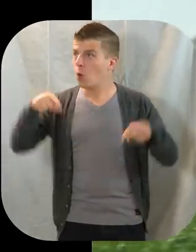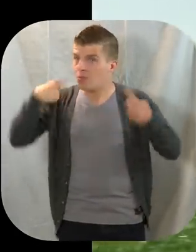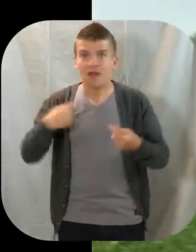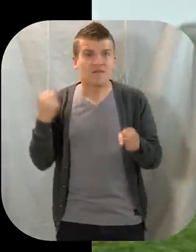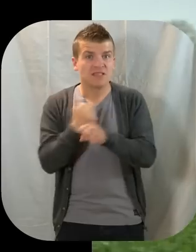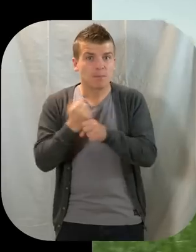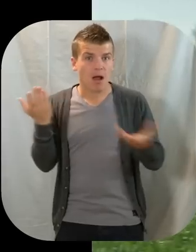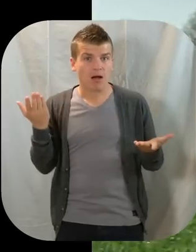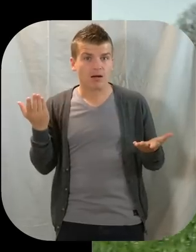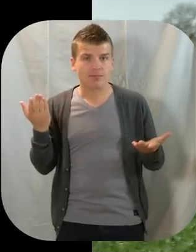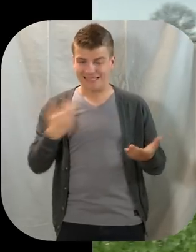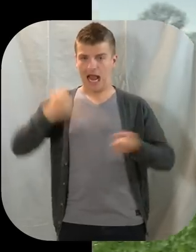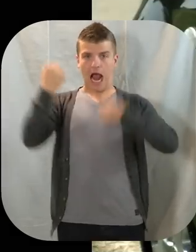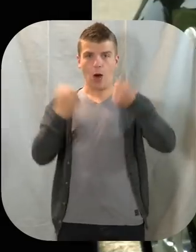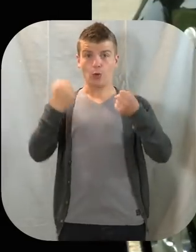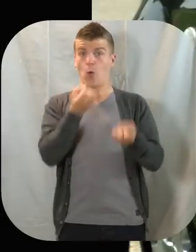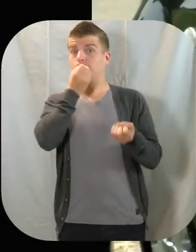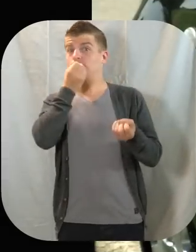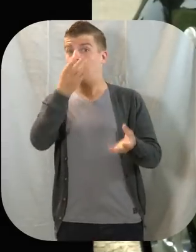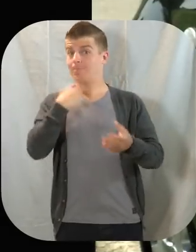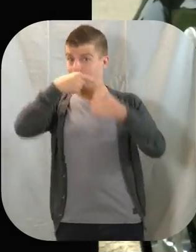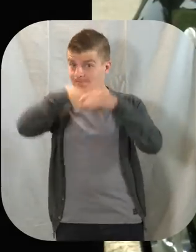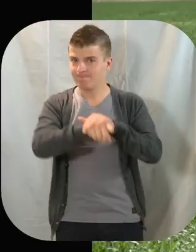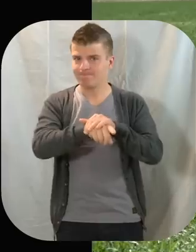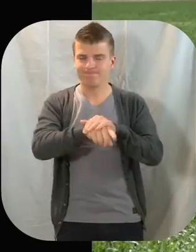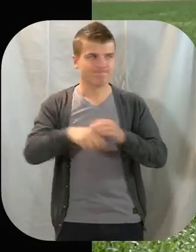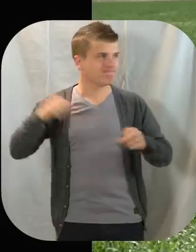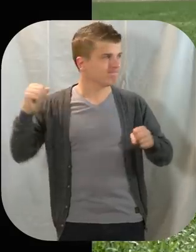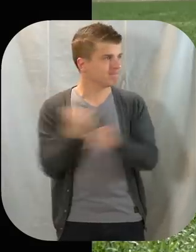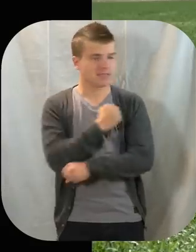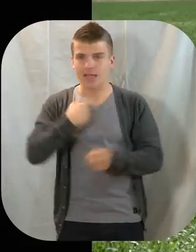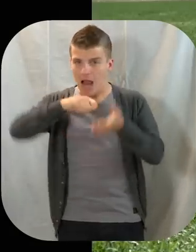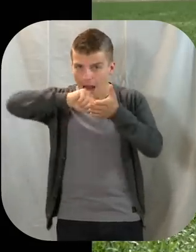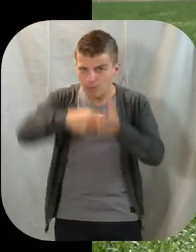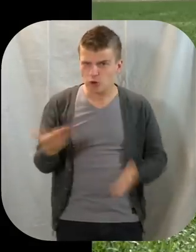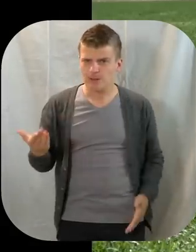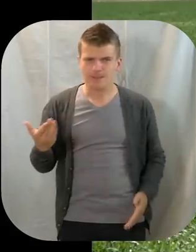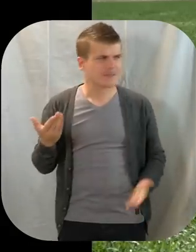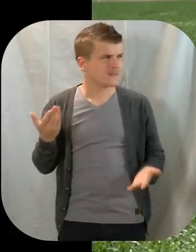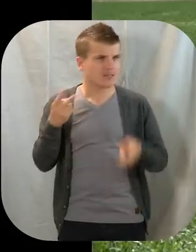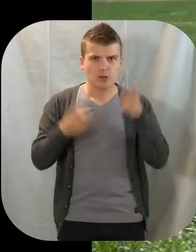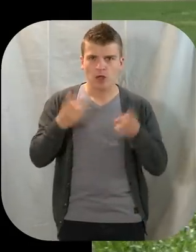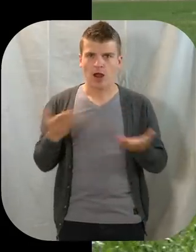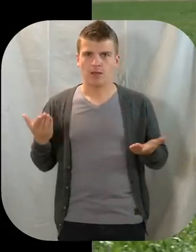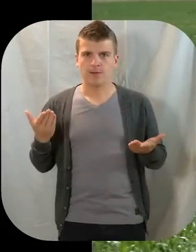Tja, ein Auto. Das wäre ideal. Mist. Abgeschlossen. Schade.